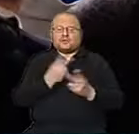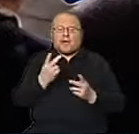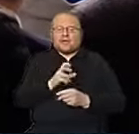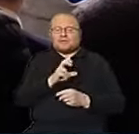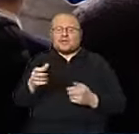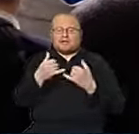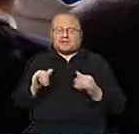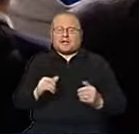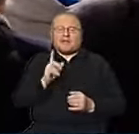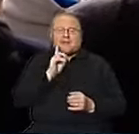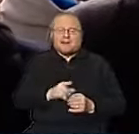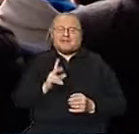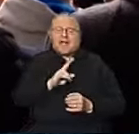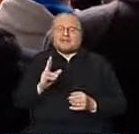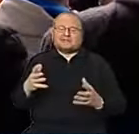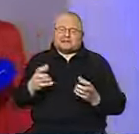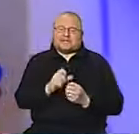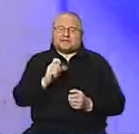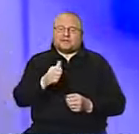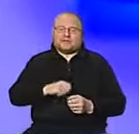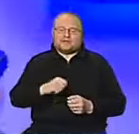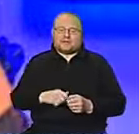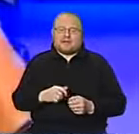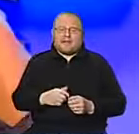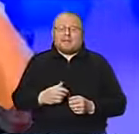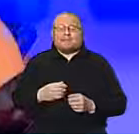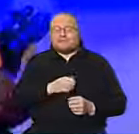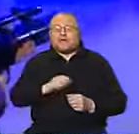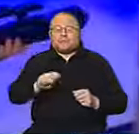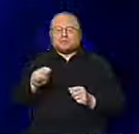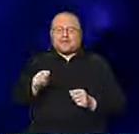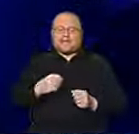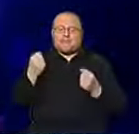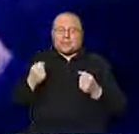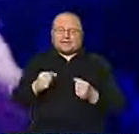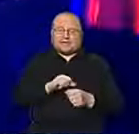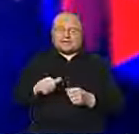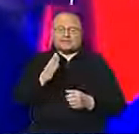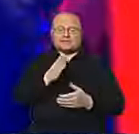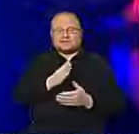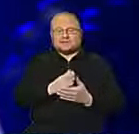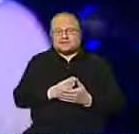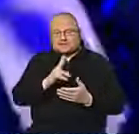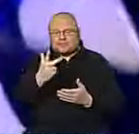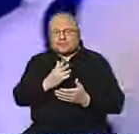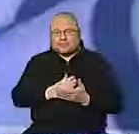zupełnie czegoś innego, tak naprawdę każdy znajdzie coś dla siebie. Przebudzenie mocy jest pierwszą odsłoną trzeciej trylogii Gwiezdnej Sagi.